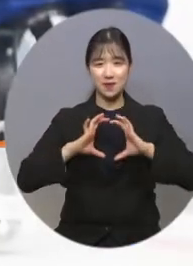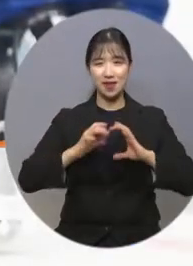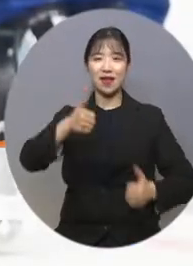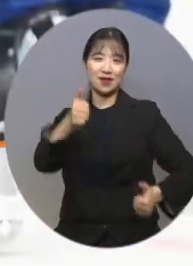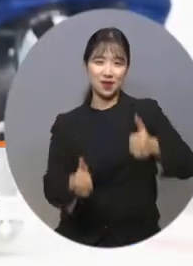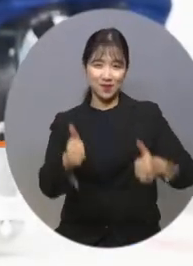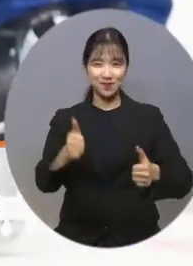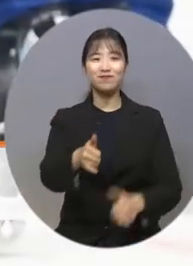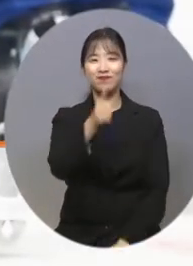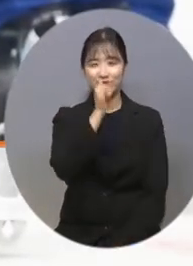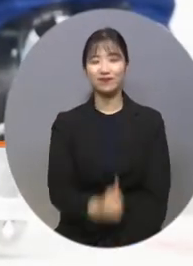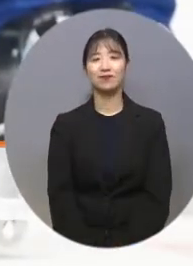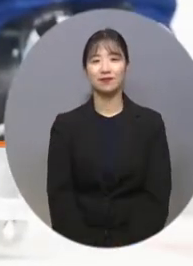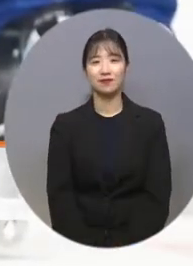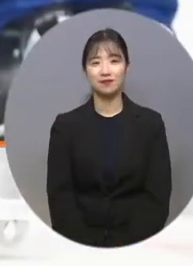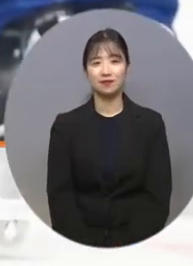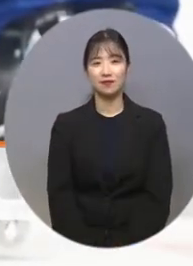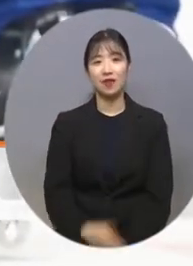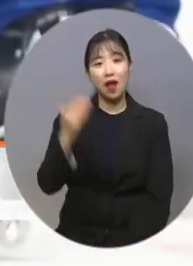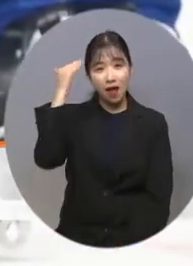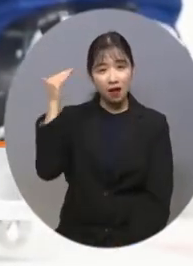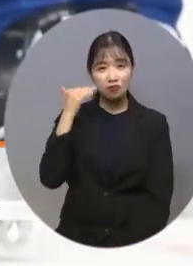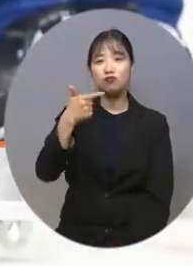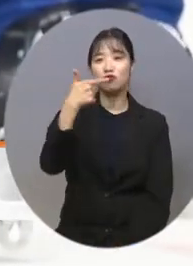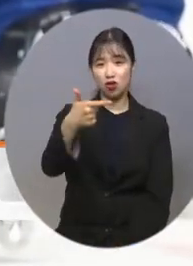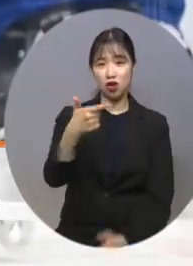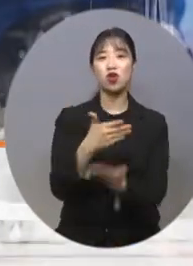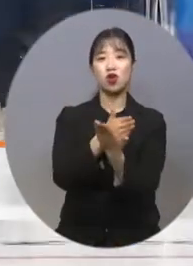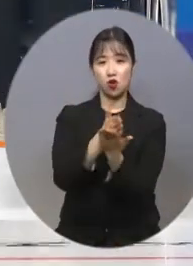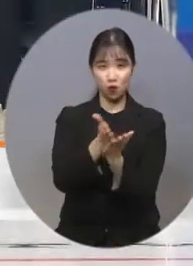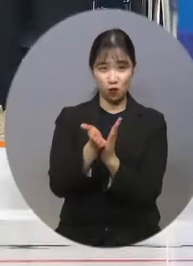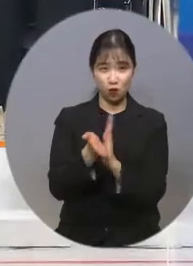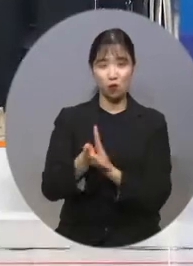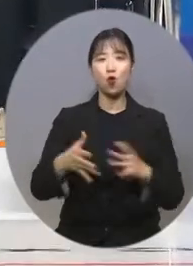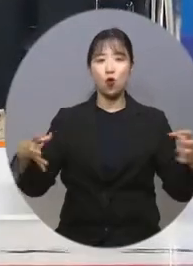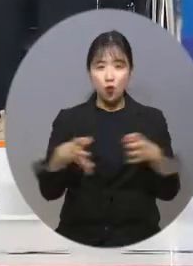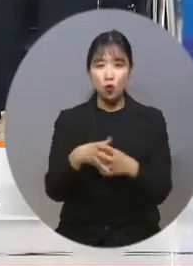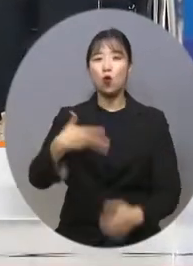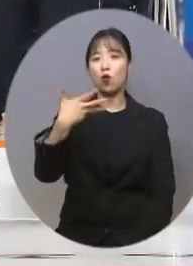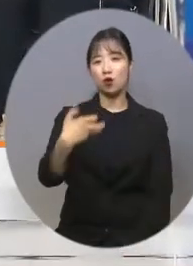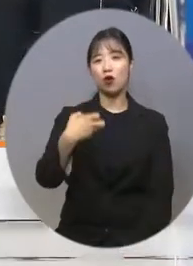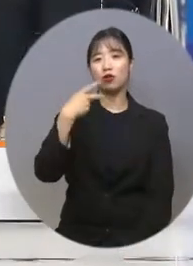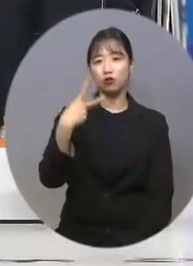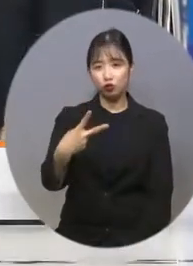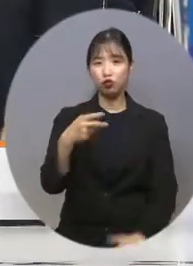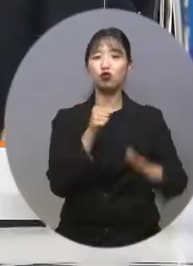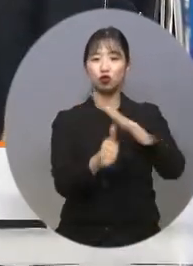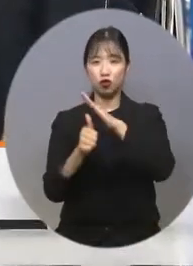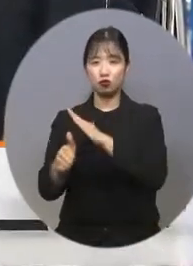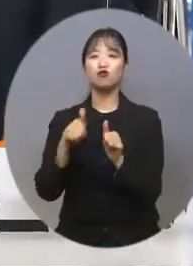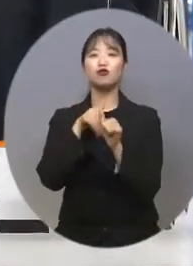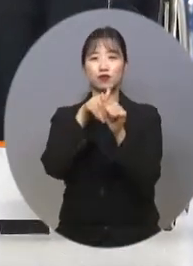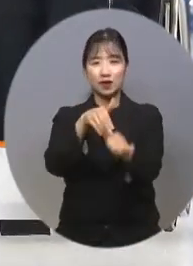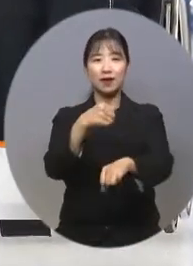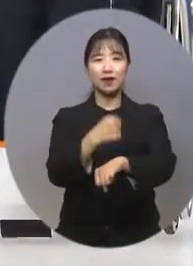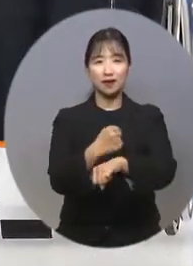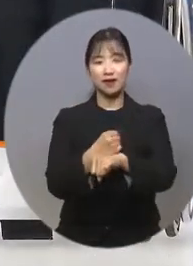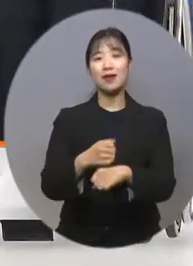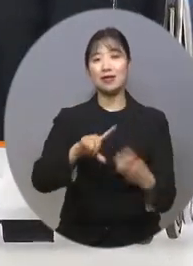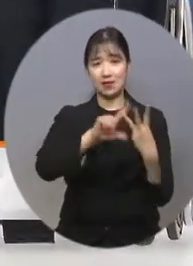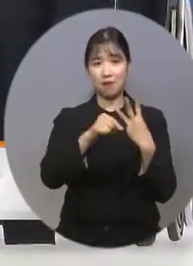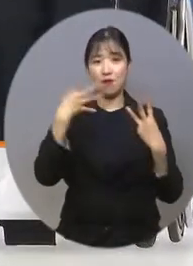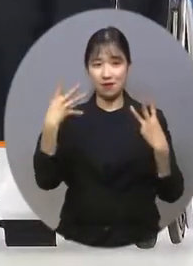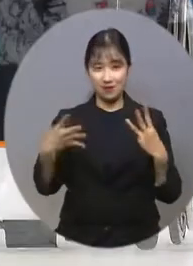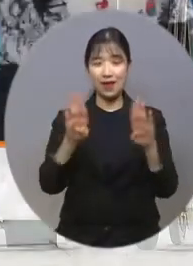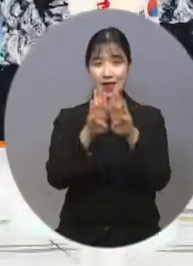승부가 펼쳐졌습니다. 우리나라는 6개 전 종목에 총 82명의 선수단을 파견했으며 지난 4일